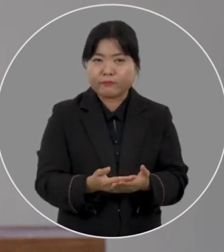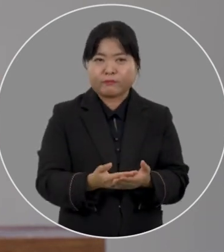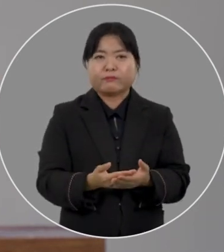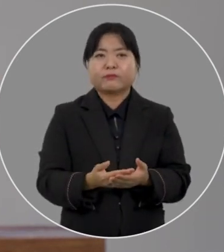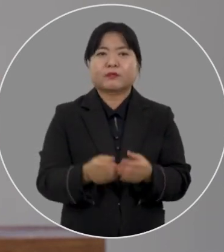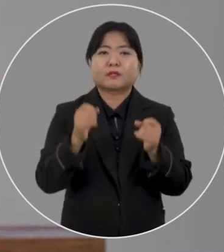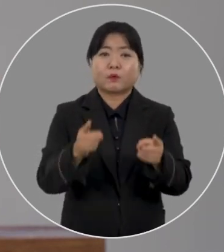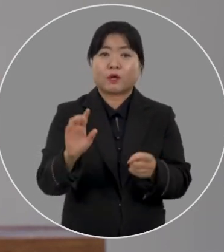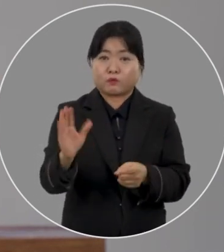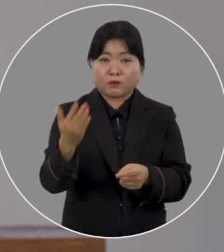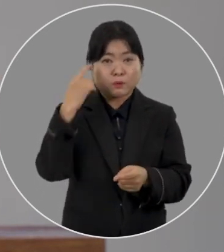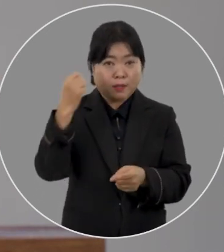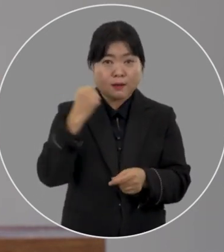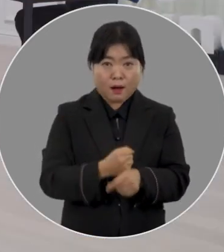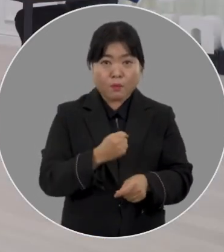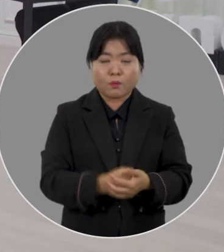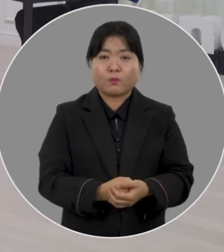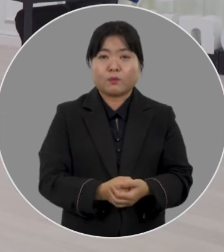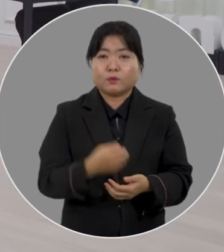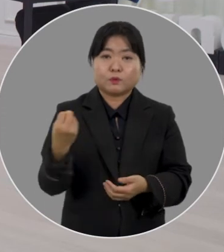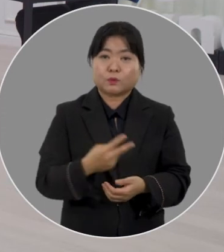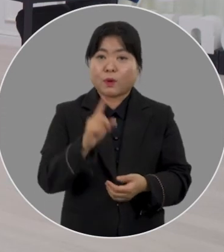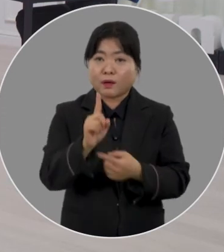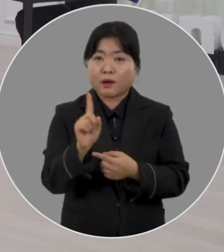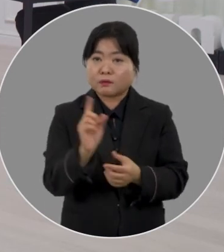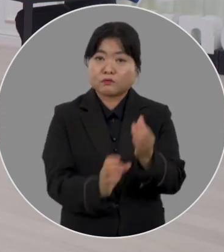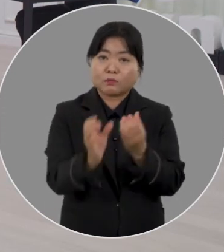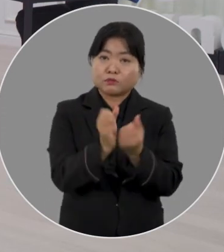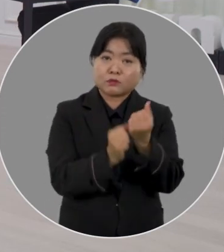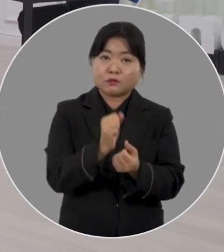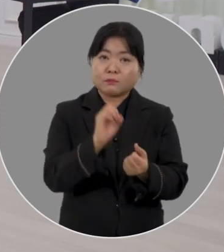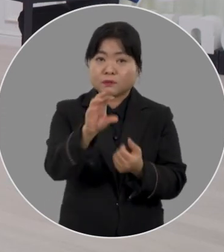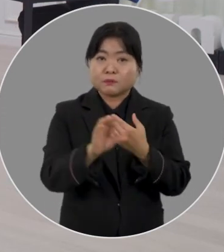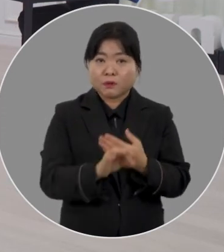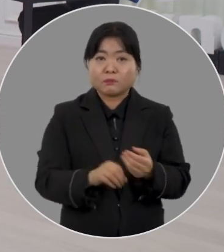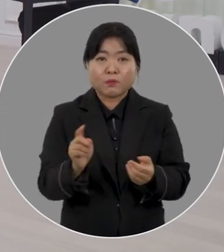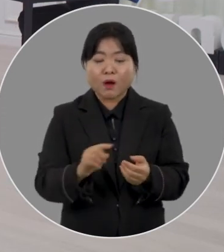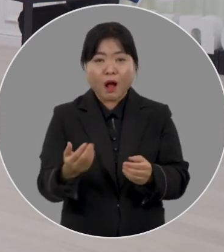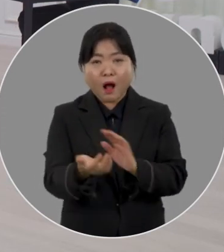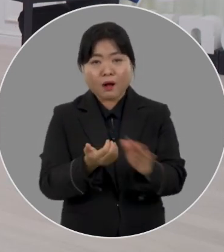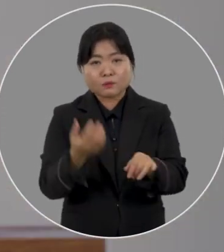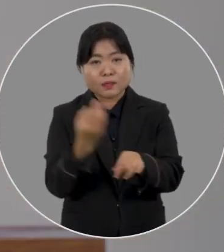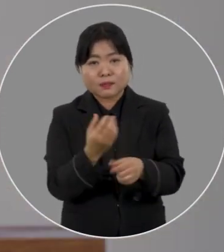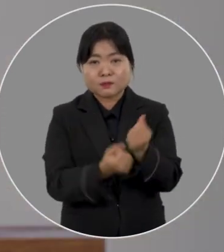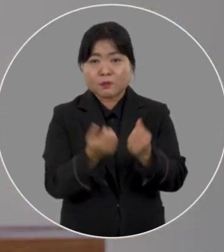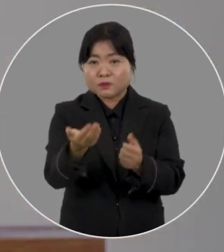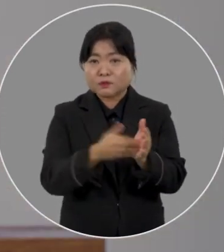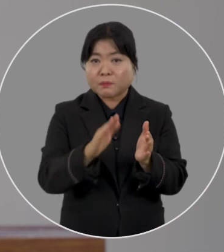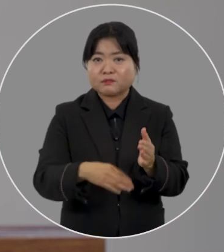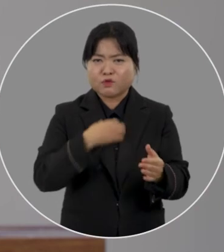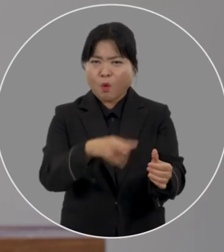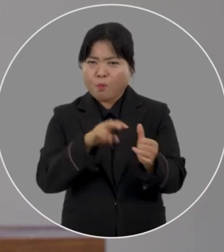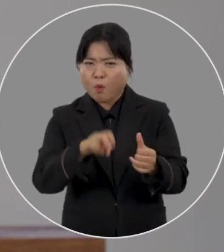저는 계기가 될 거라고 생각을 하고요. 또 하나 이제 덧붙여서 말씀드리자면 아까도 간단히 말씀드렸던 건데 이 혐오라고